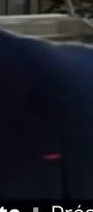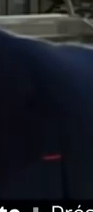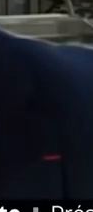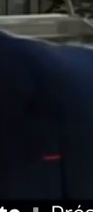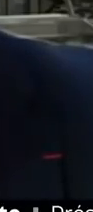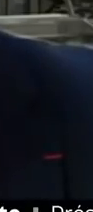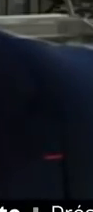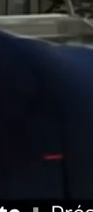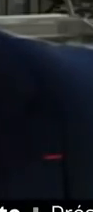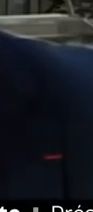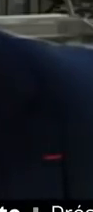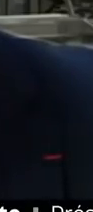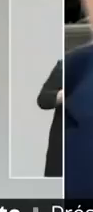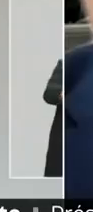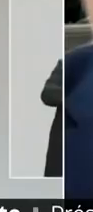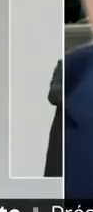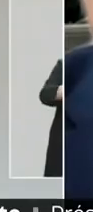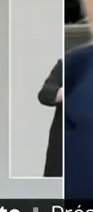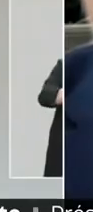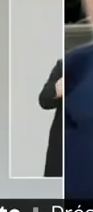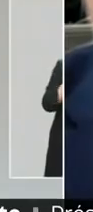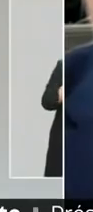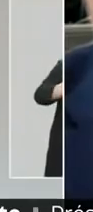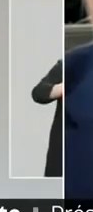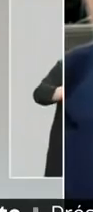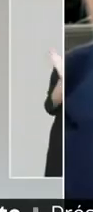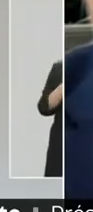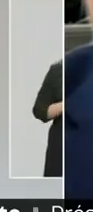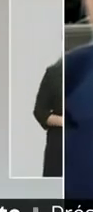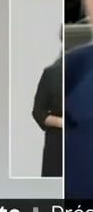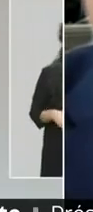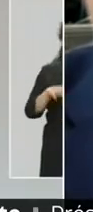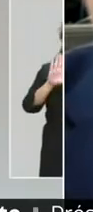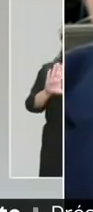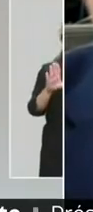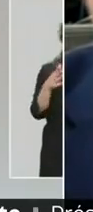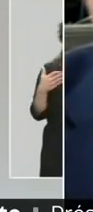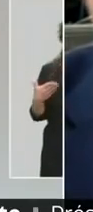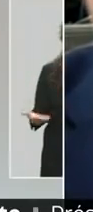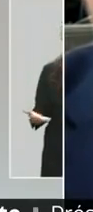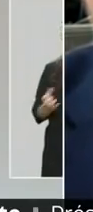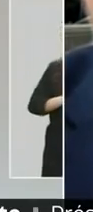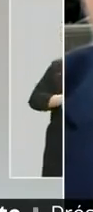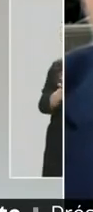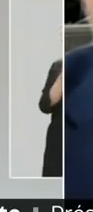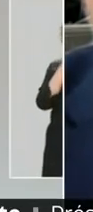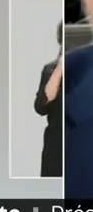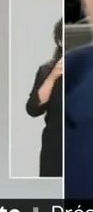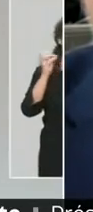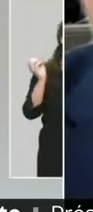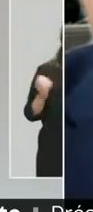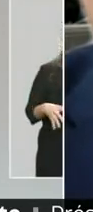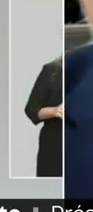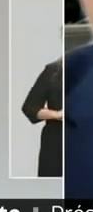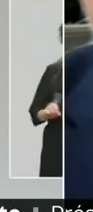la fréquence, mais dans ce cas-là, ça veut dire que vous sortez tous les jours, vous avez besoin de sortir tous les jours. Il y a quand même beaucoup de gens qui font du télétravail et qui